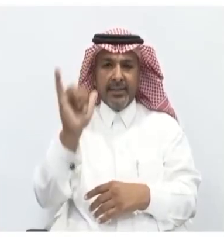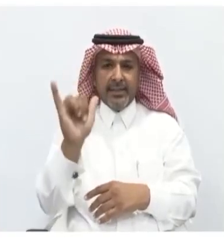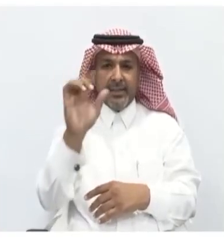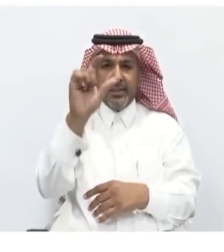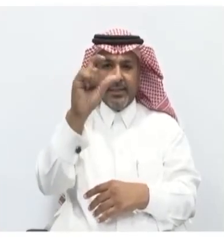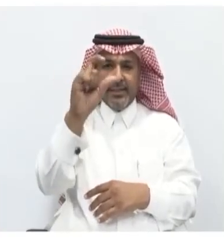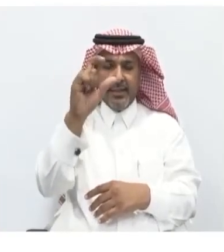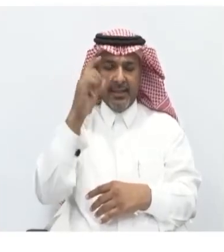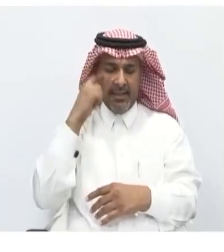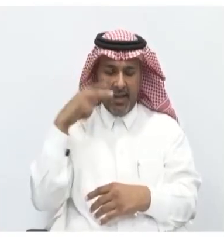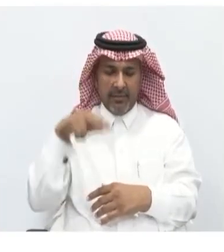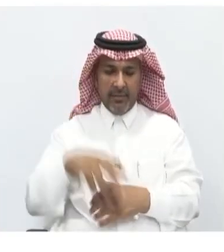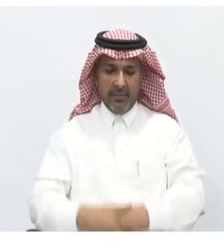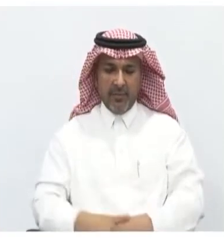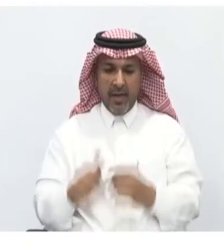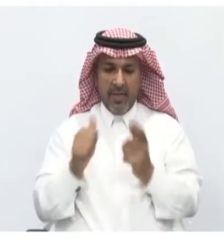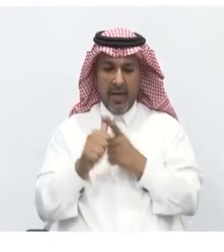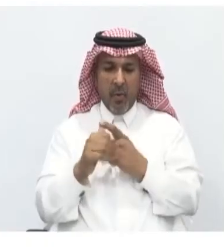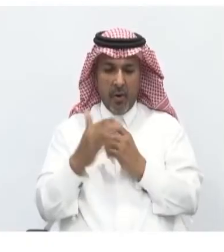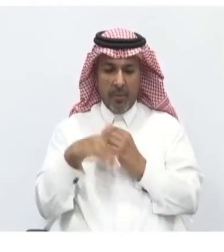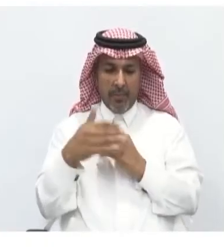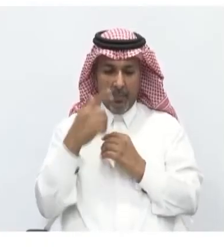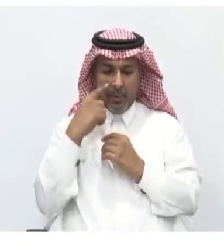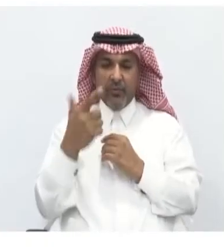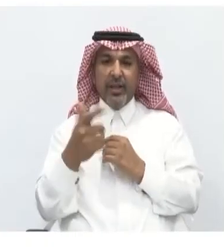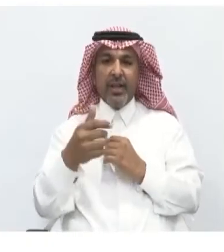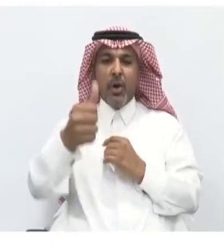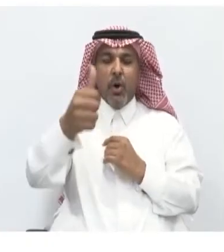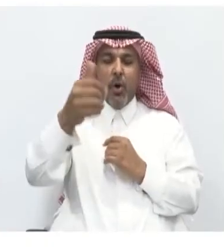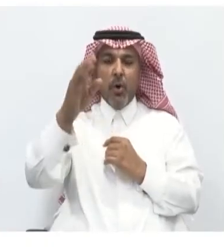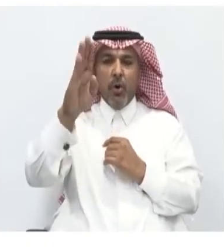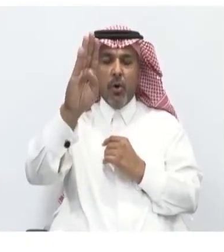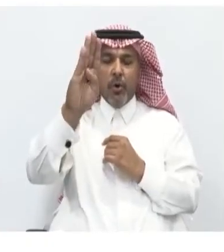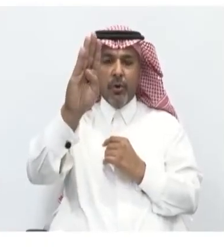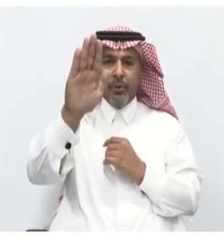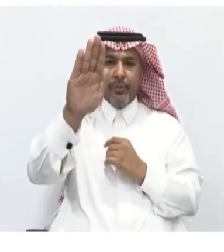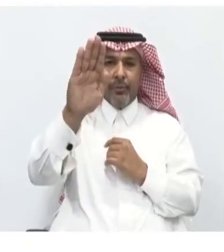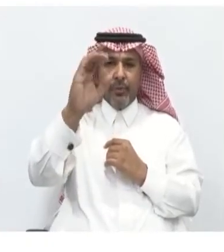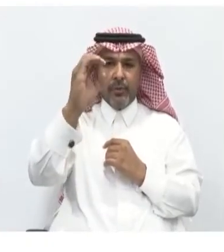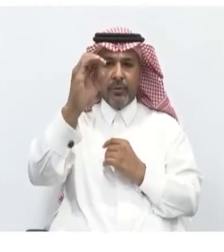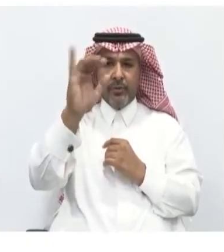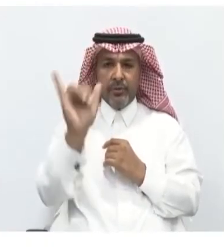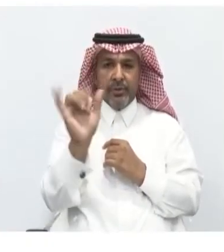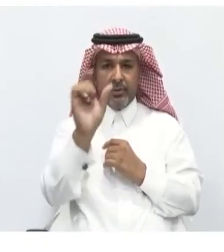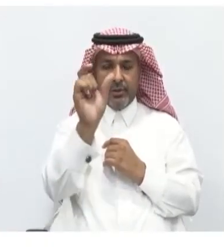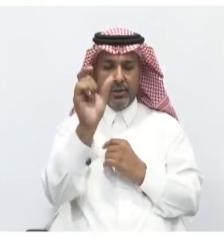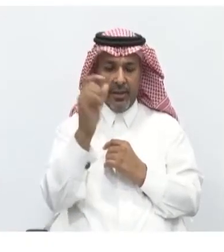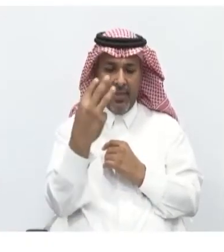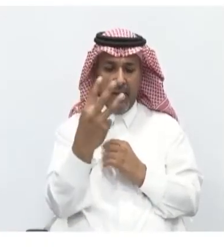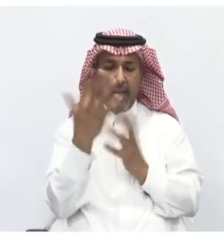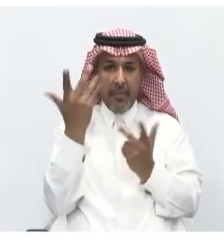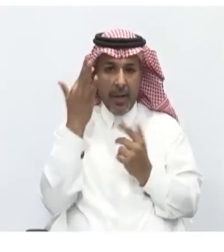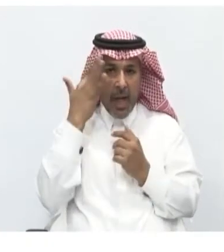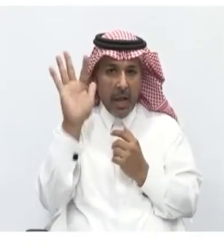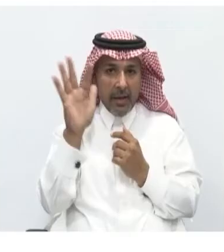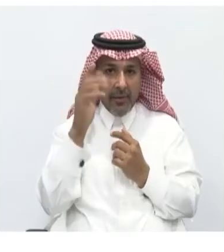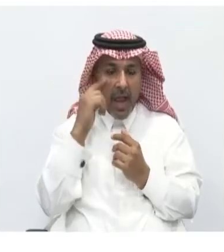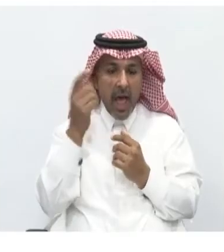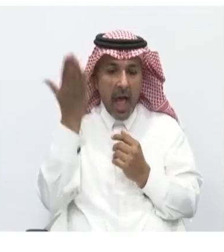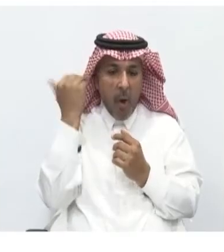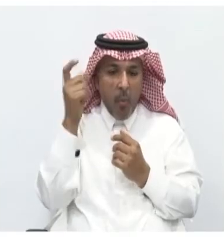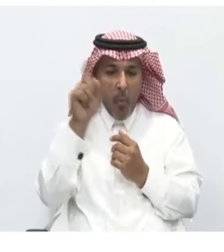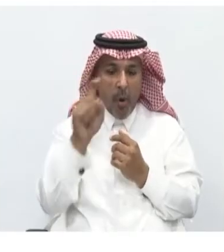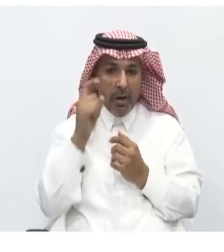الان الاكسجين ثلاث مولات من الاكسجين طبعا اخذناها من المعادله ثلاث مولات تمام